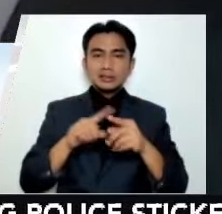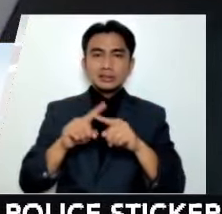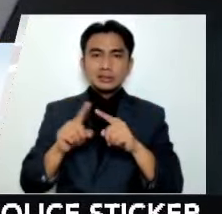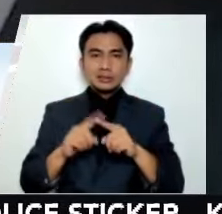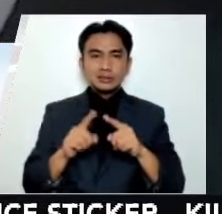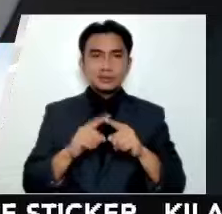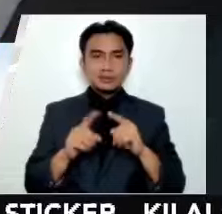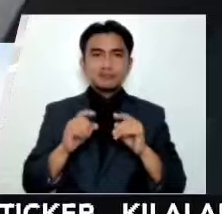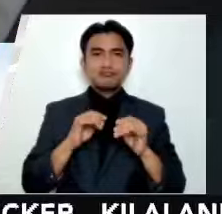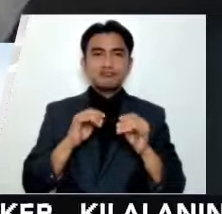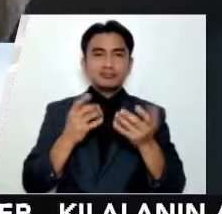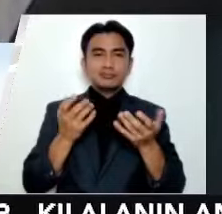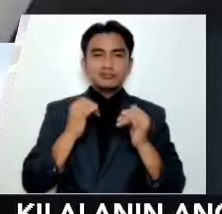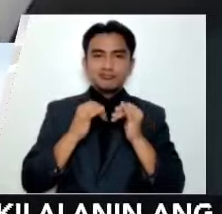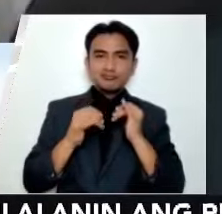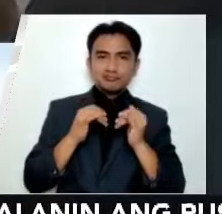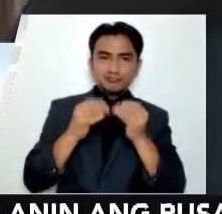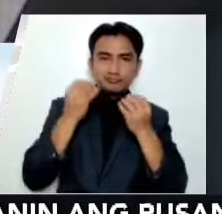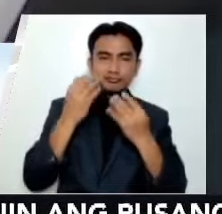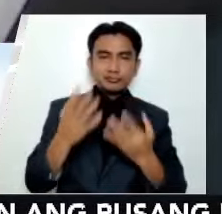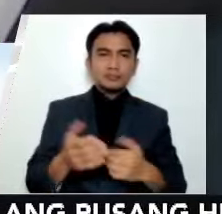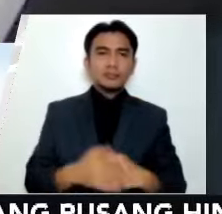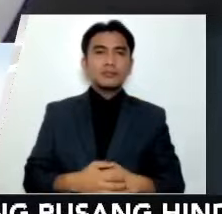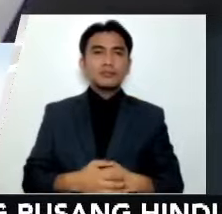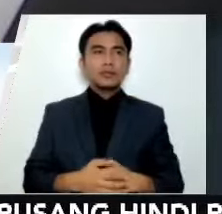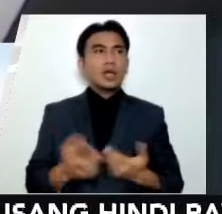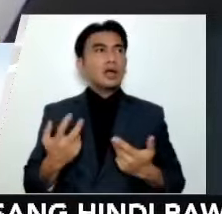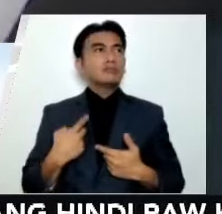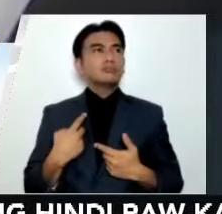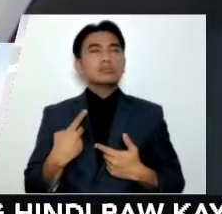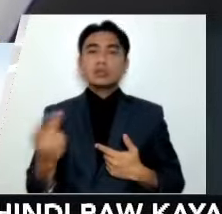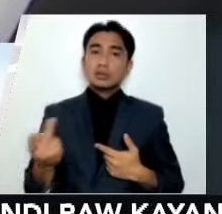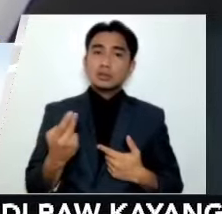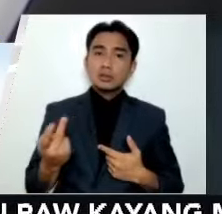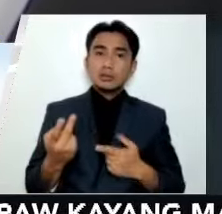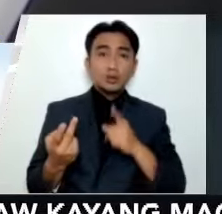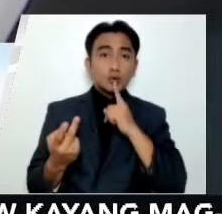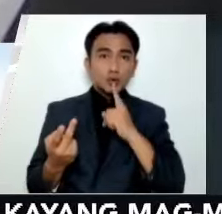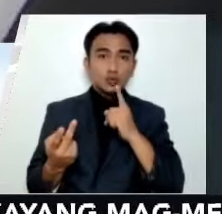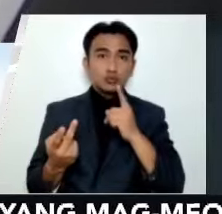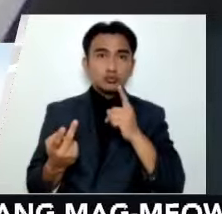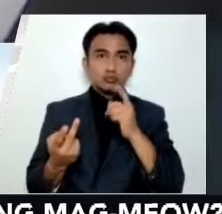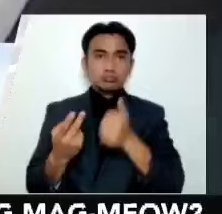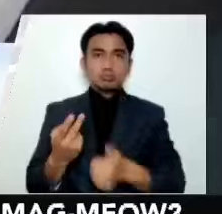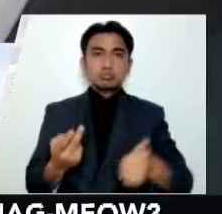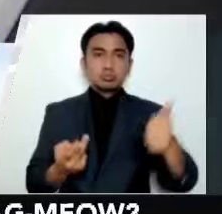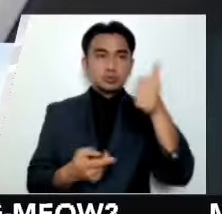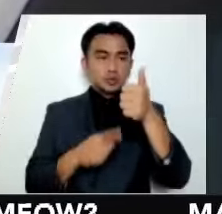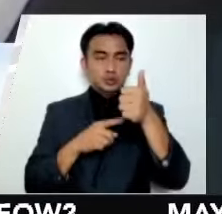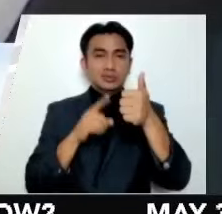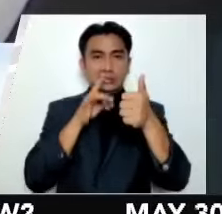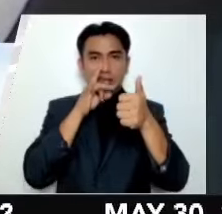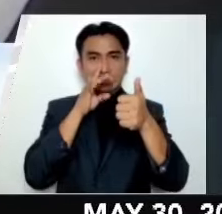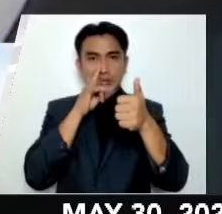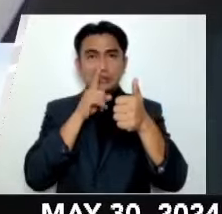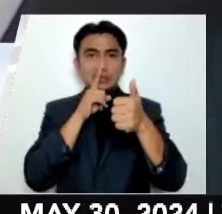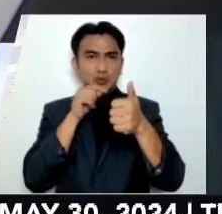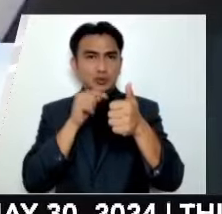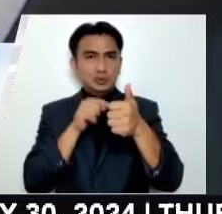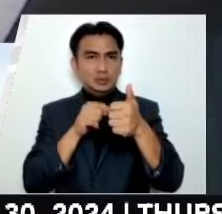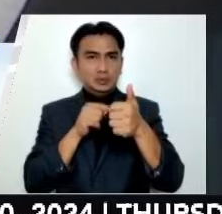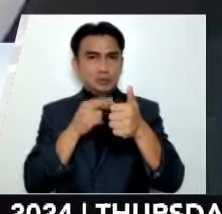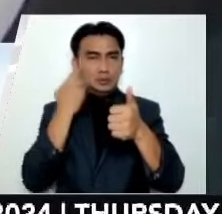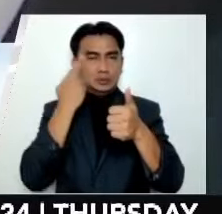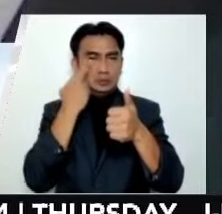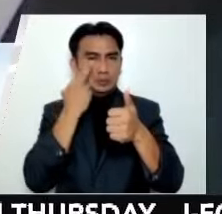kami. So yung talaga yung mastermind, yung isa pa pong katulong. So yung sinabi ko